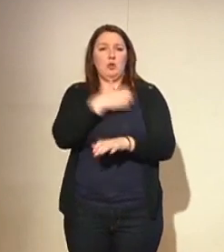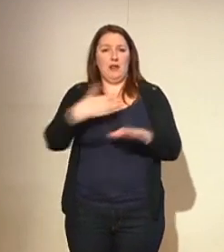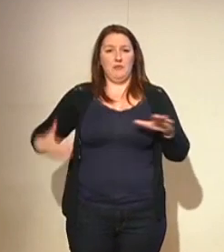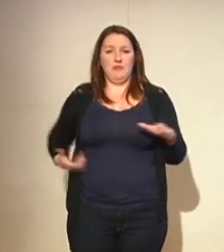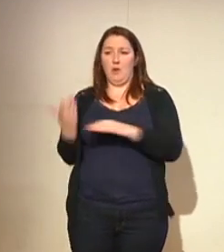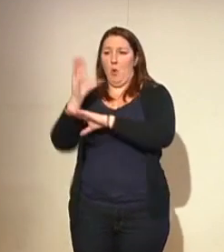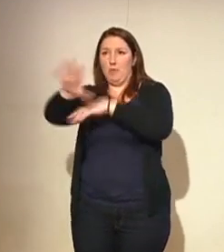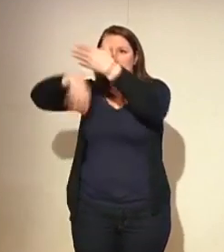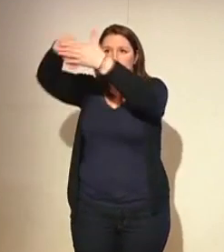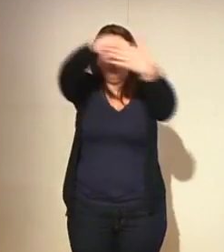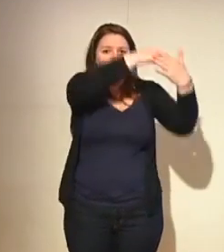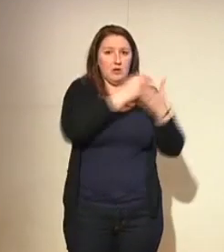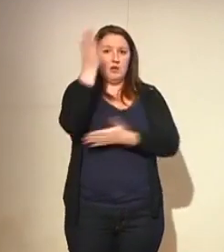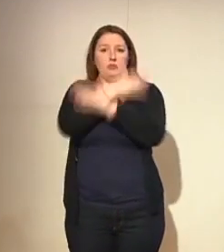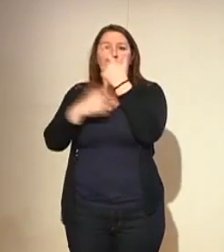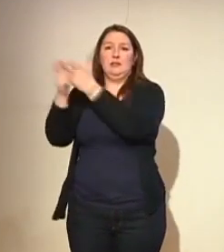organismes